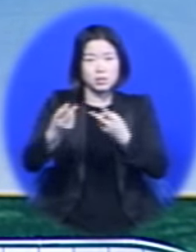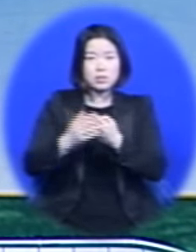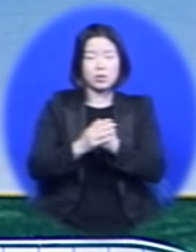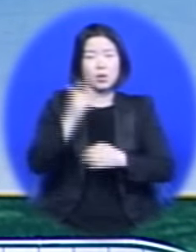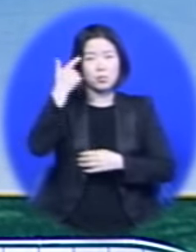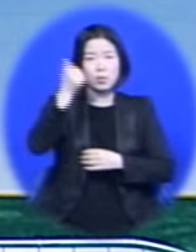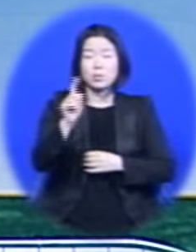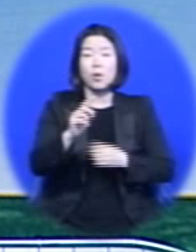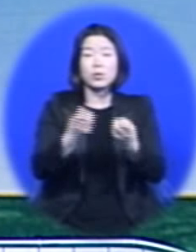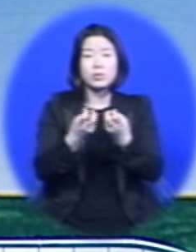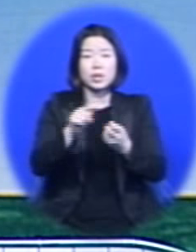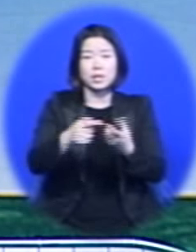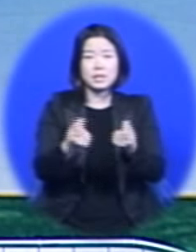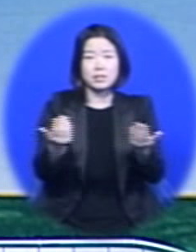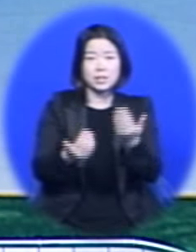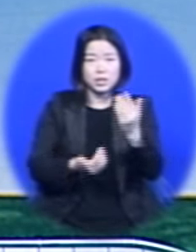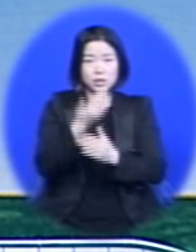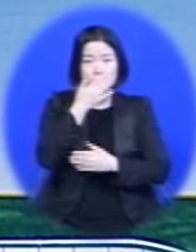목사님, 어떻게 이런 일이 있을 수 있습니까?